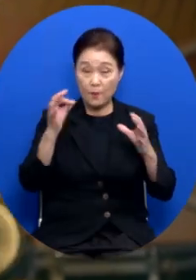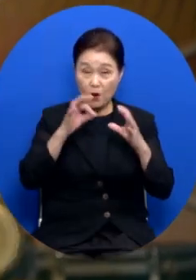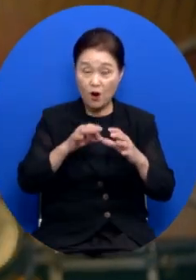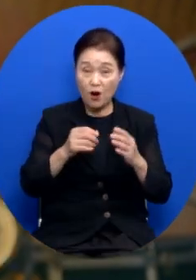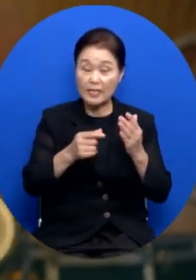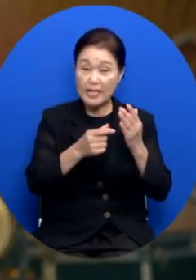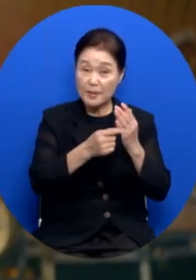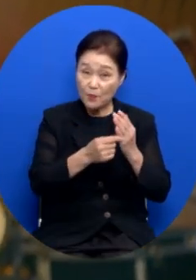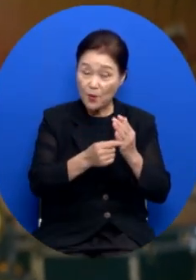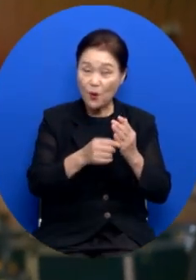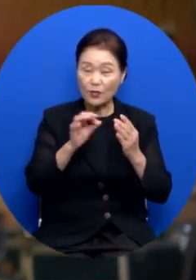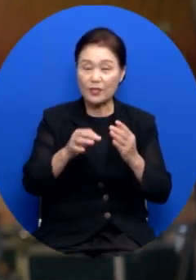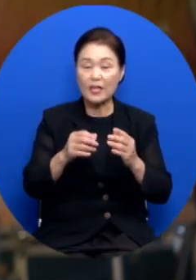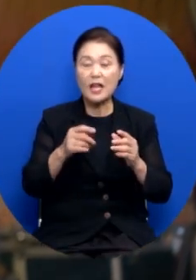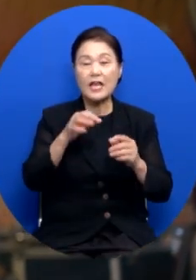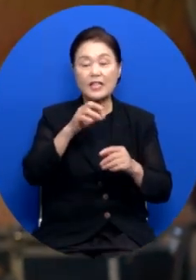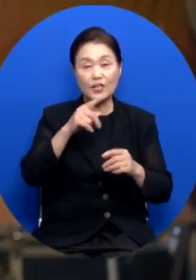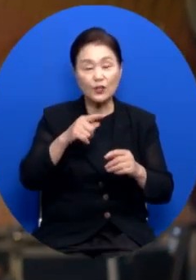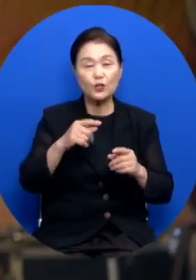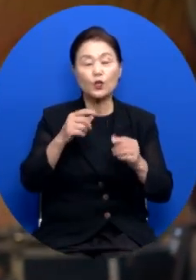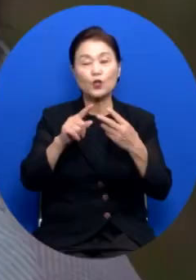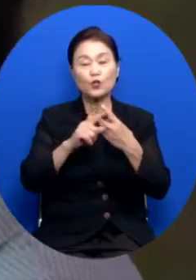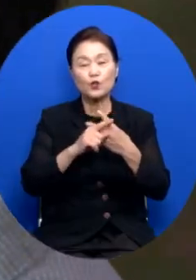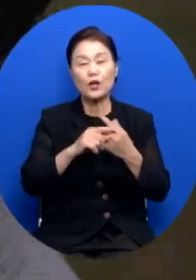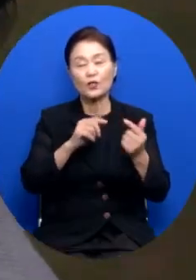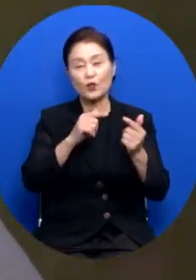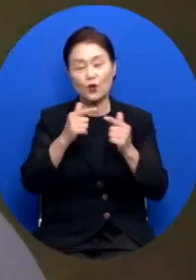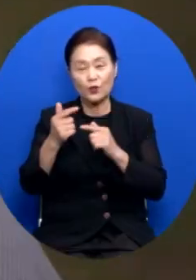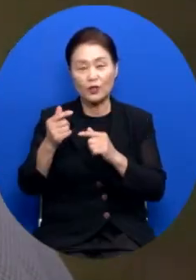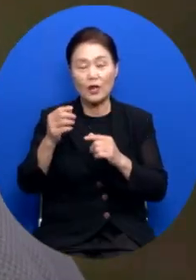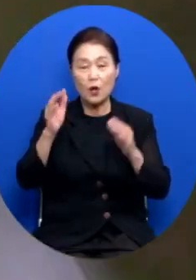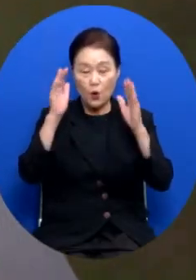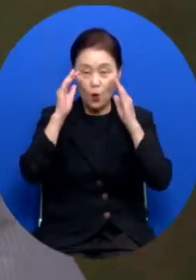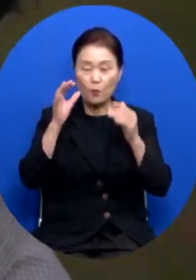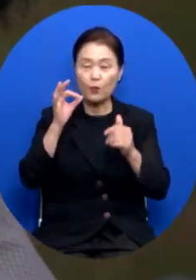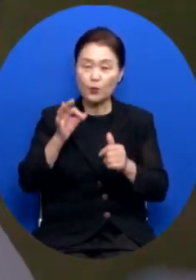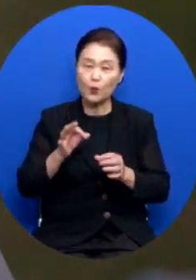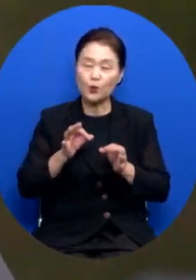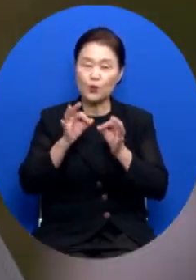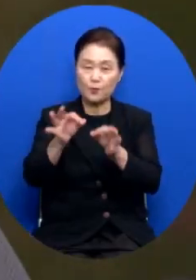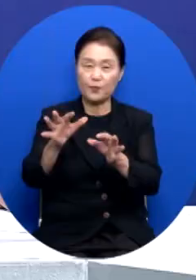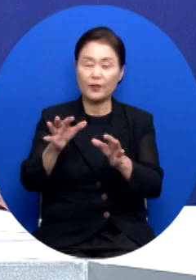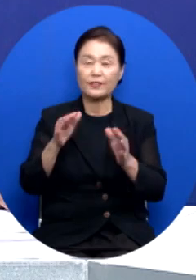입장료는 영동중학교와 영신중학교에 장학금으로 전액 기부됐습니다.